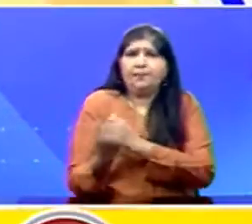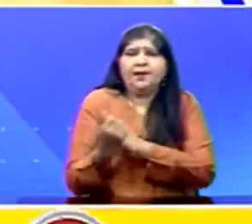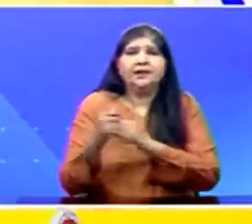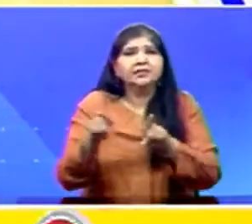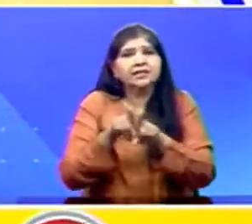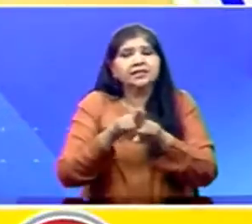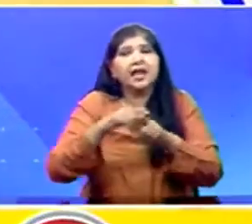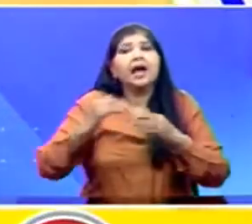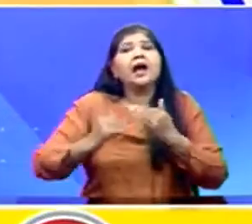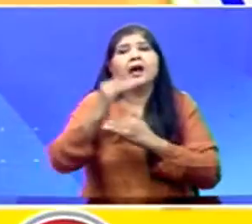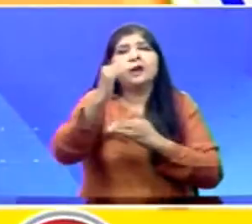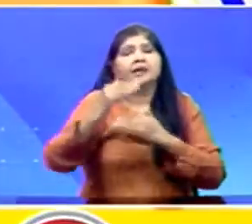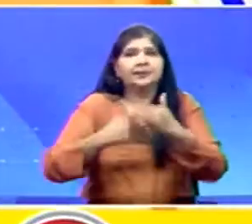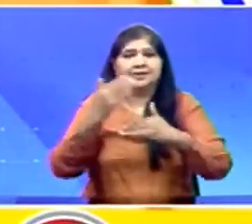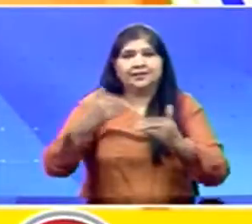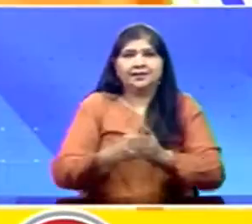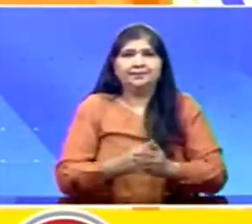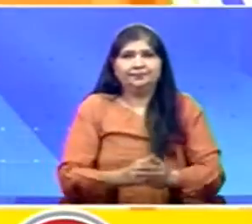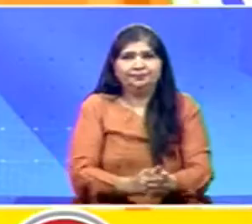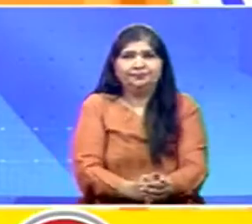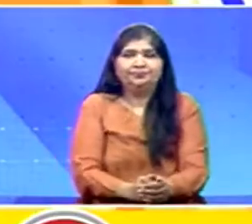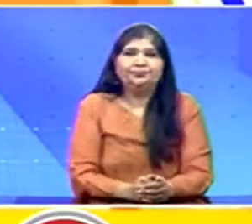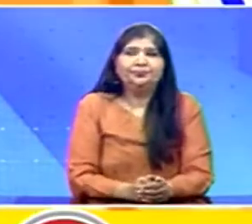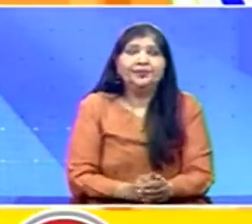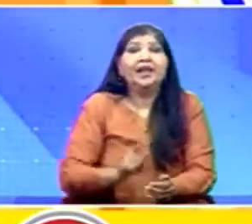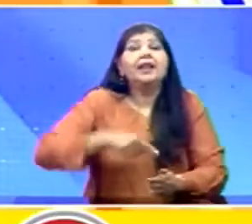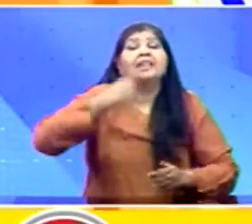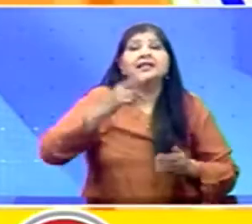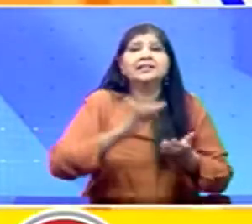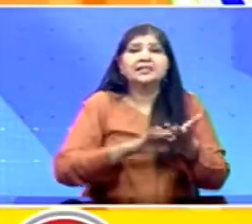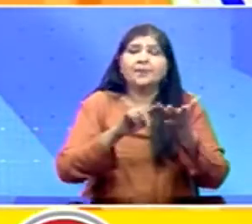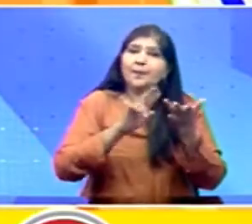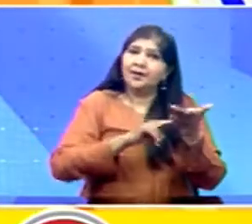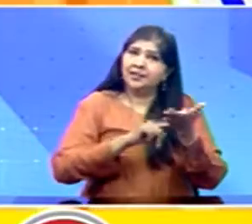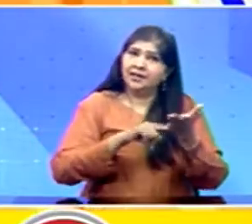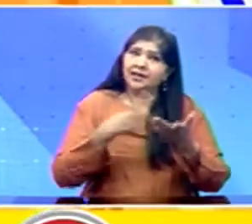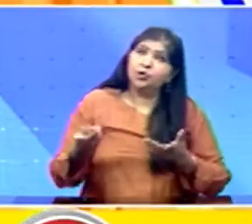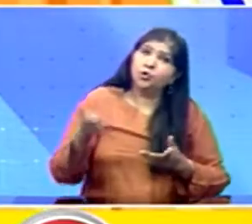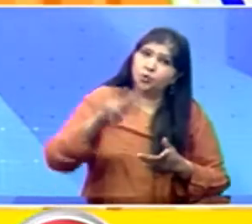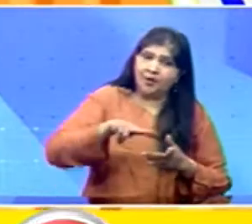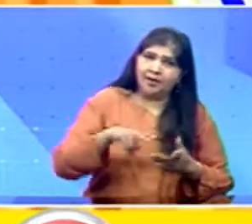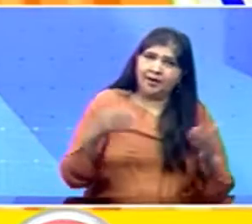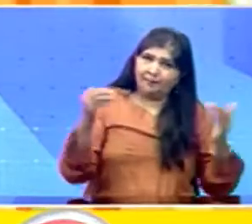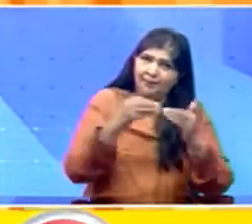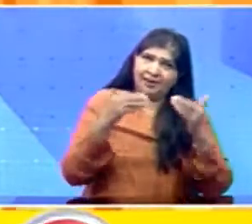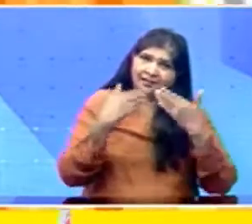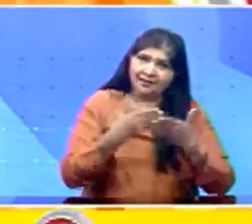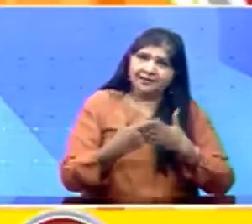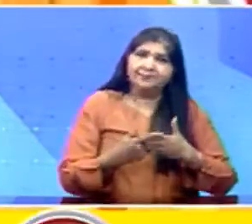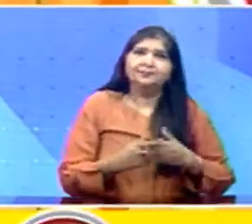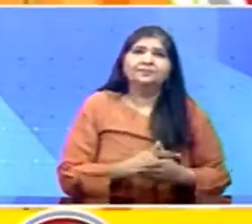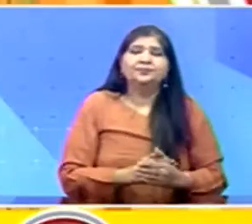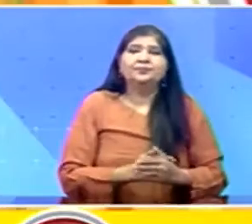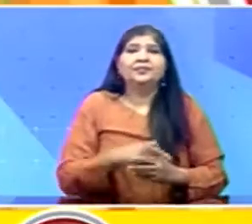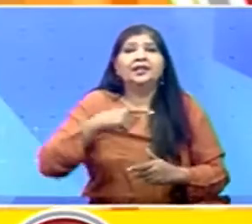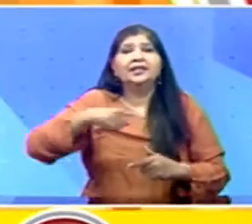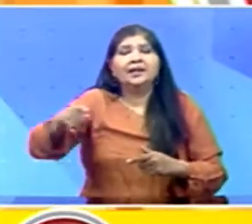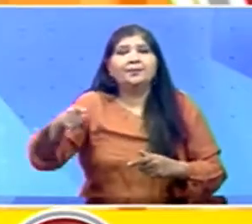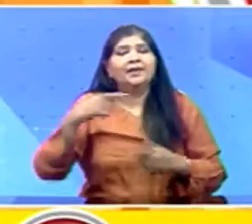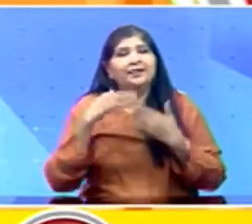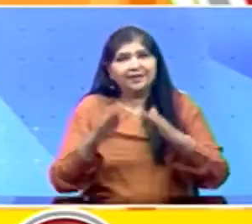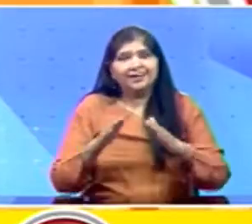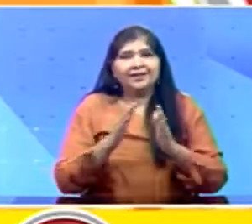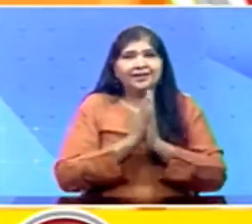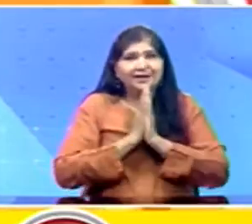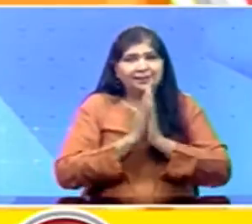आगे बढ़ते रहिए। अगले महिने हम एक बार फिर मिलेंगे, तब तक के लिए